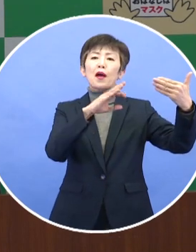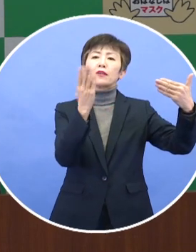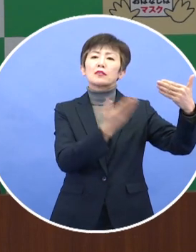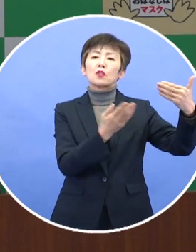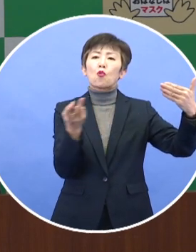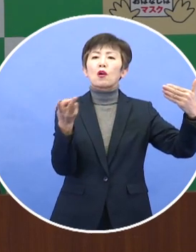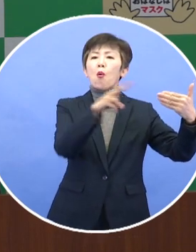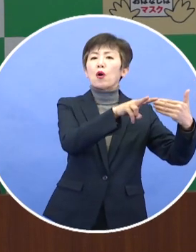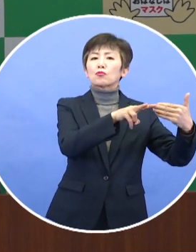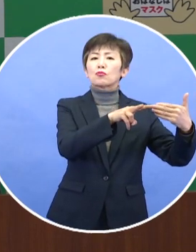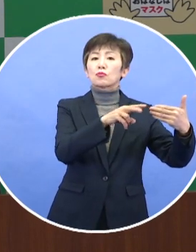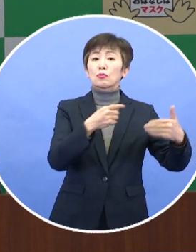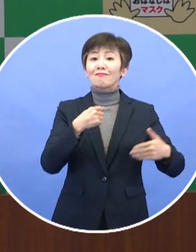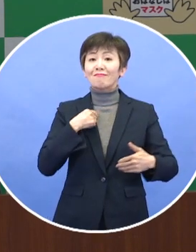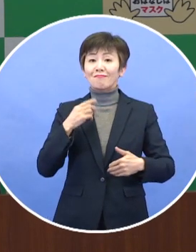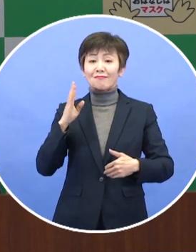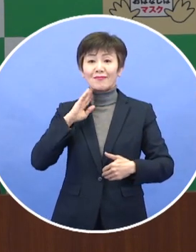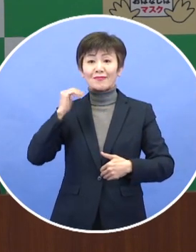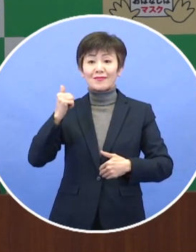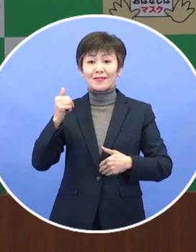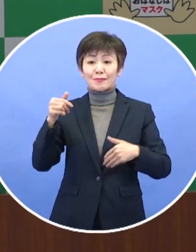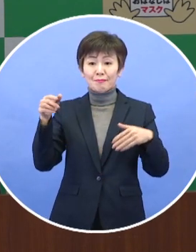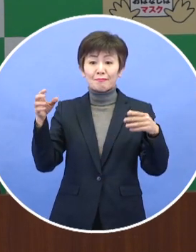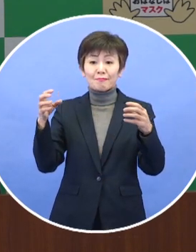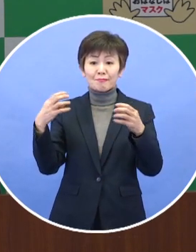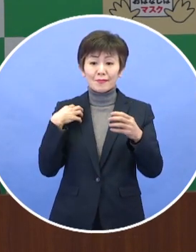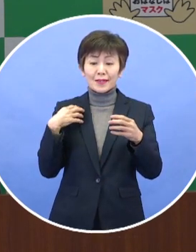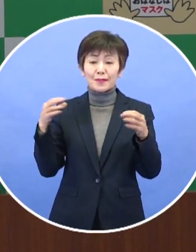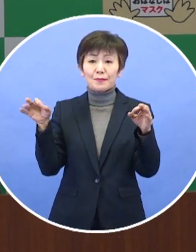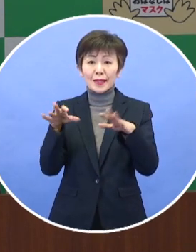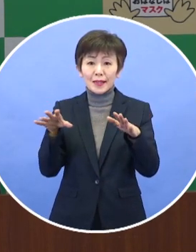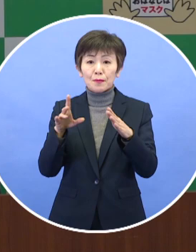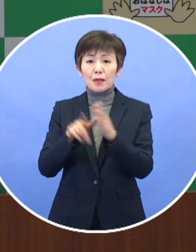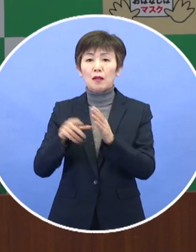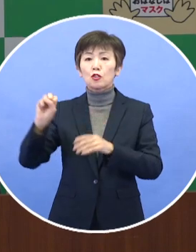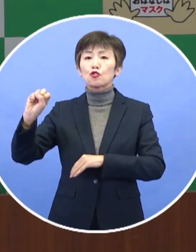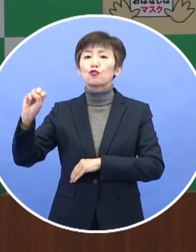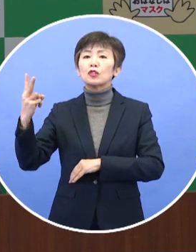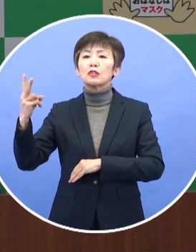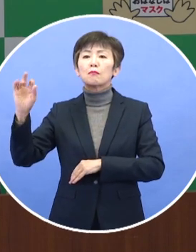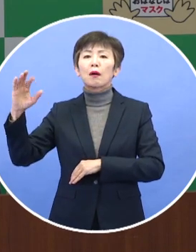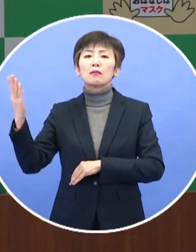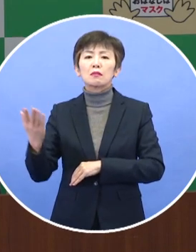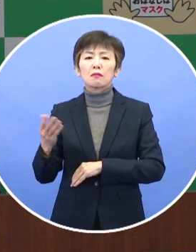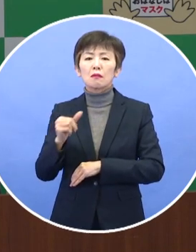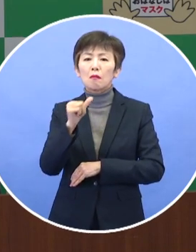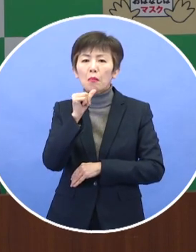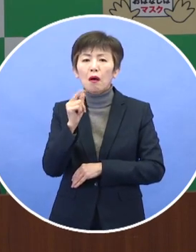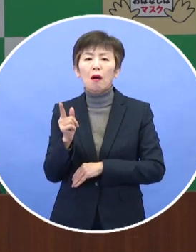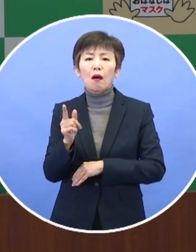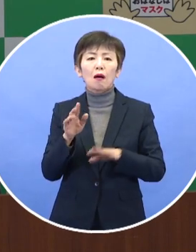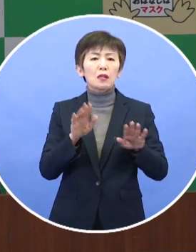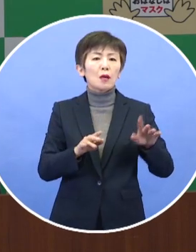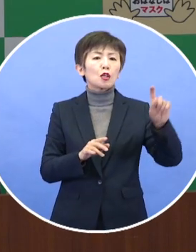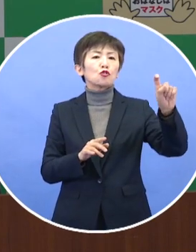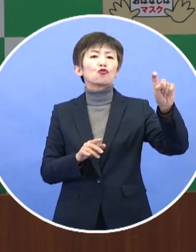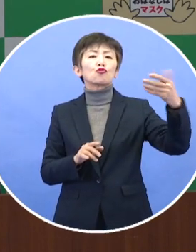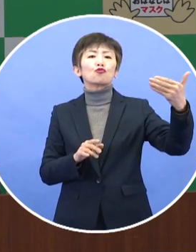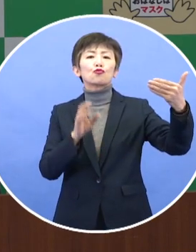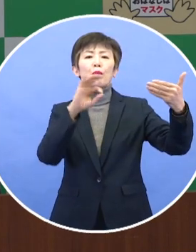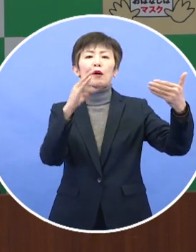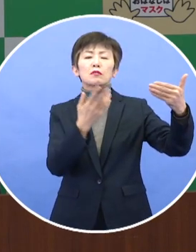知事になった最初の時 12.2% でしたので、これが 18.9 まで上がるということでございます。さらにです